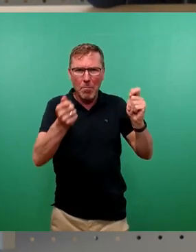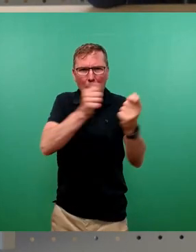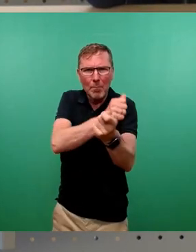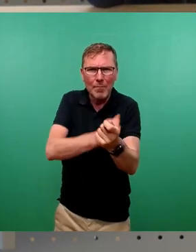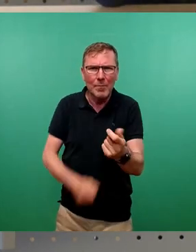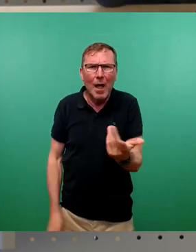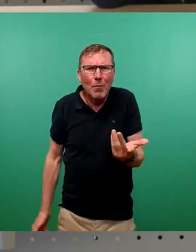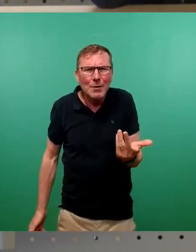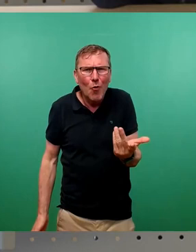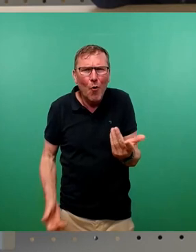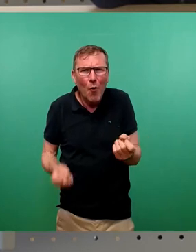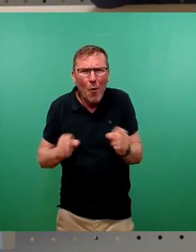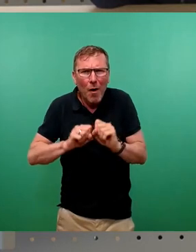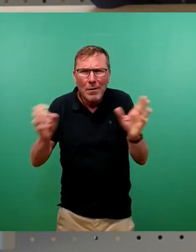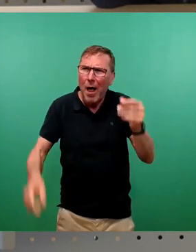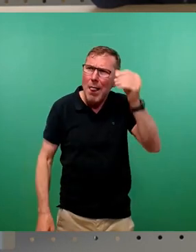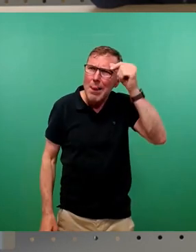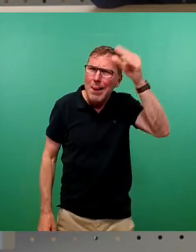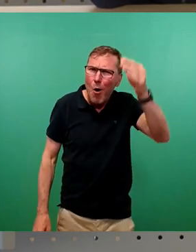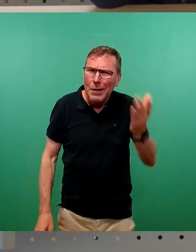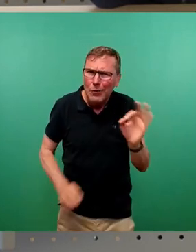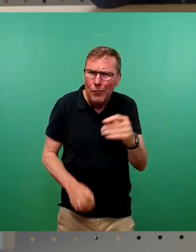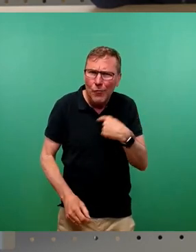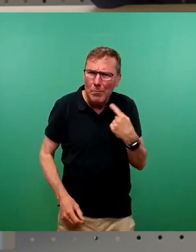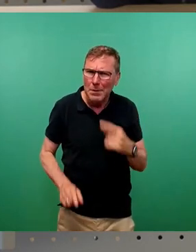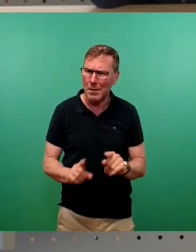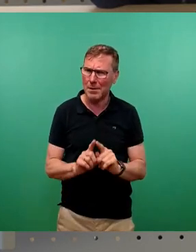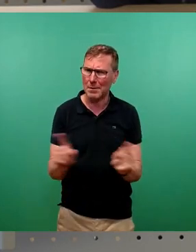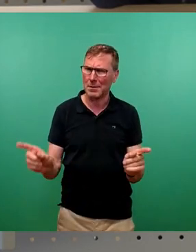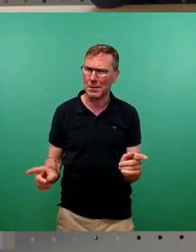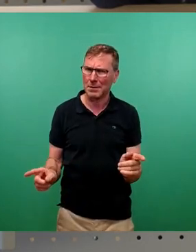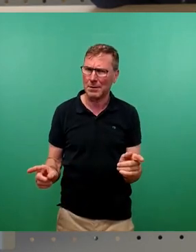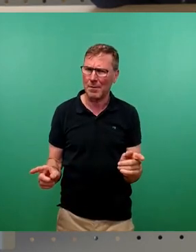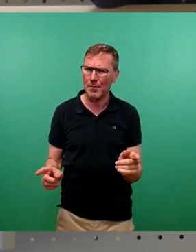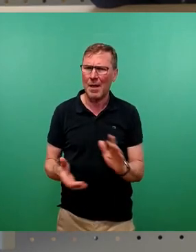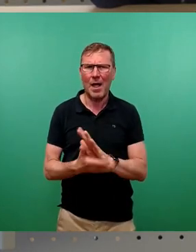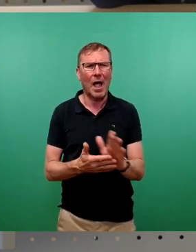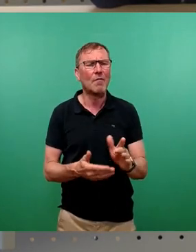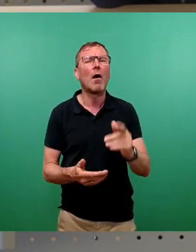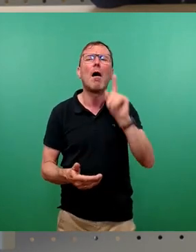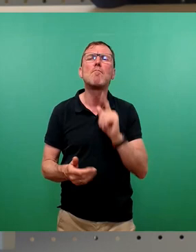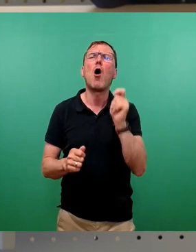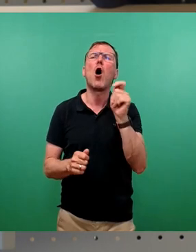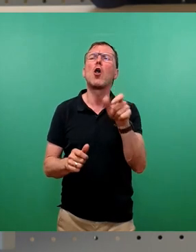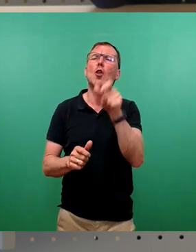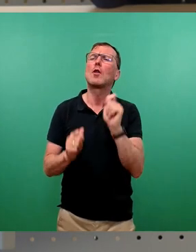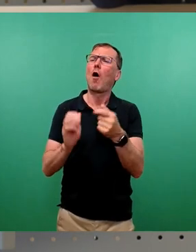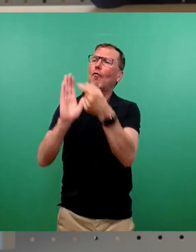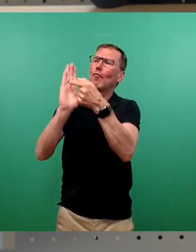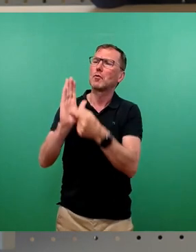so ganz logisch klingt das alles nicht. Man schlägt einfach mal Leute vor, mal gucken, wie es